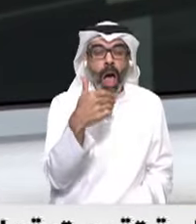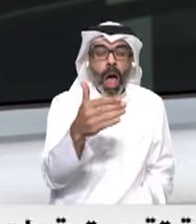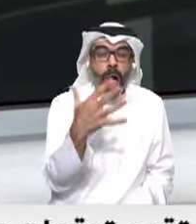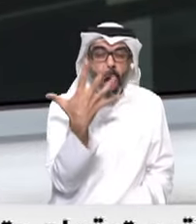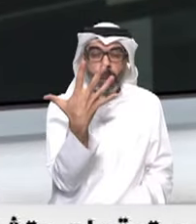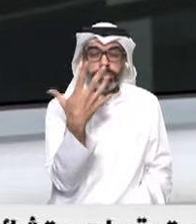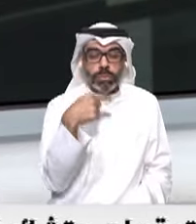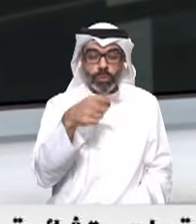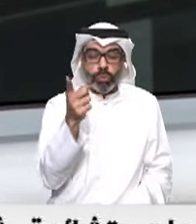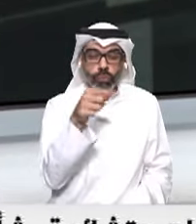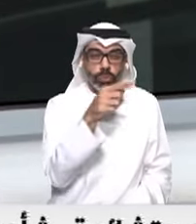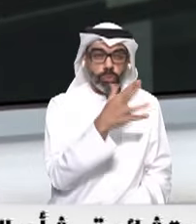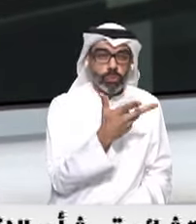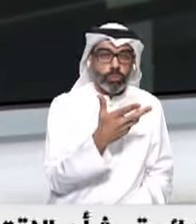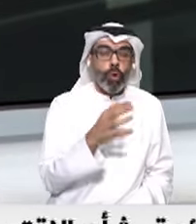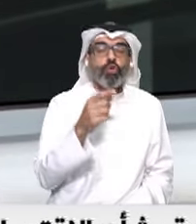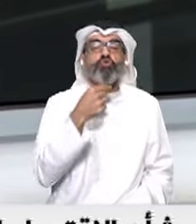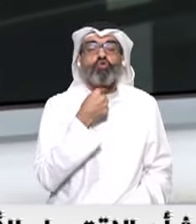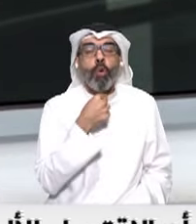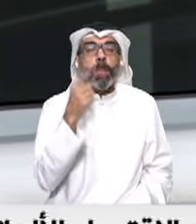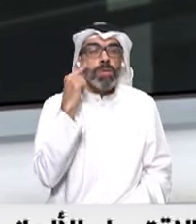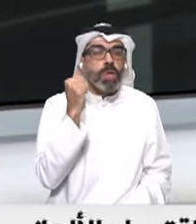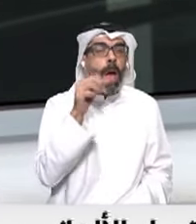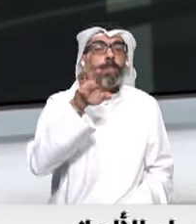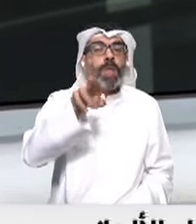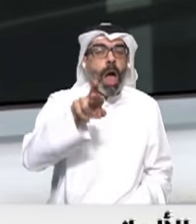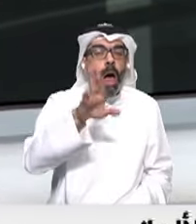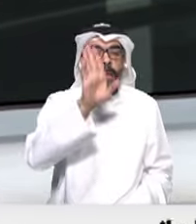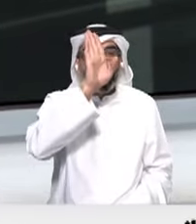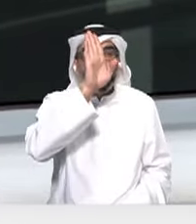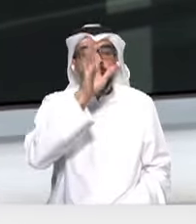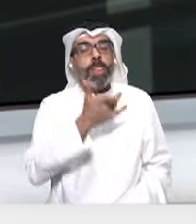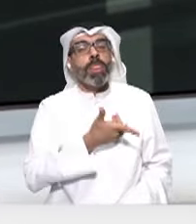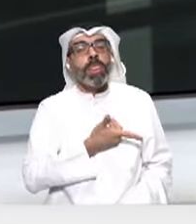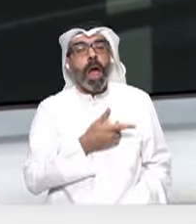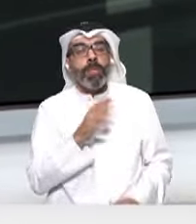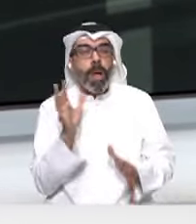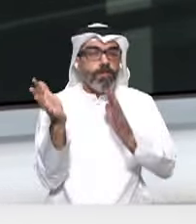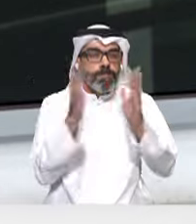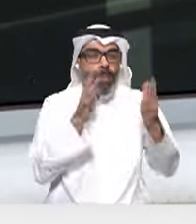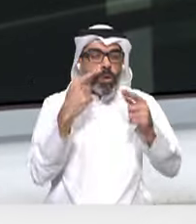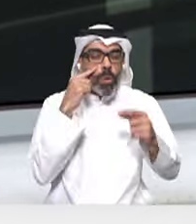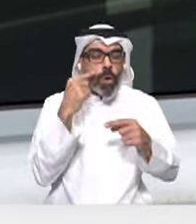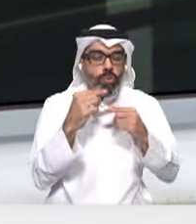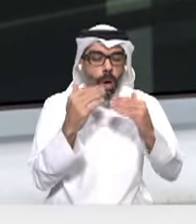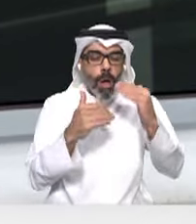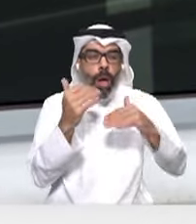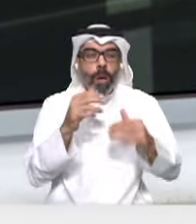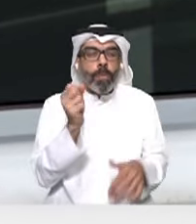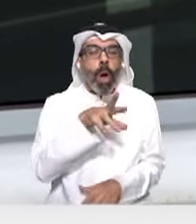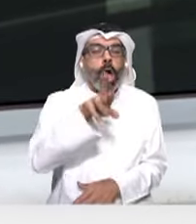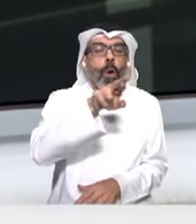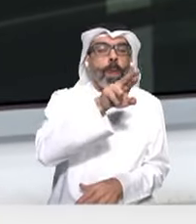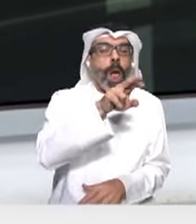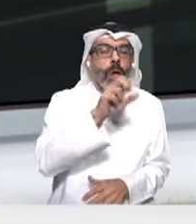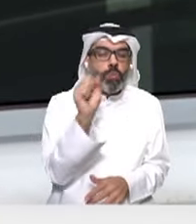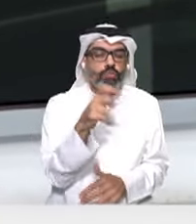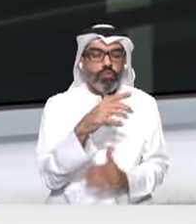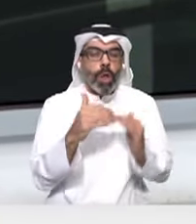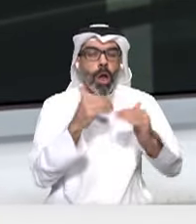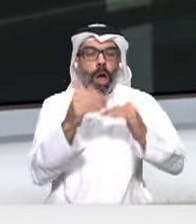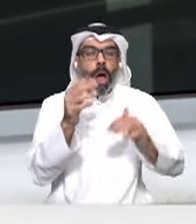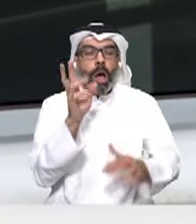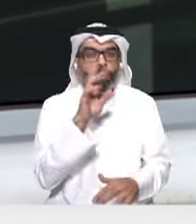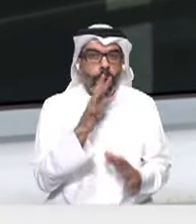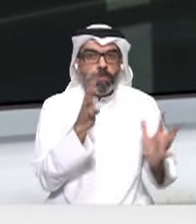الخمسه القادمه الهواء الشمال الغربي راح يستمر ويانا لعده ايام وتتراجع سرعته بشكل ملحوظ في يوم الاحد والهواء راح يكون متقلب الاتجاه